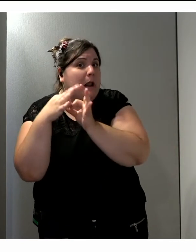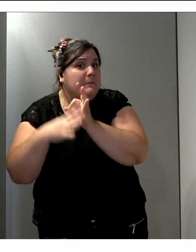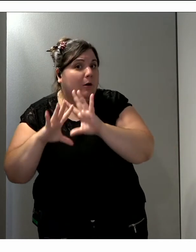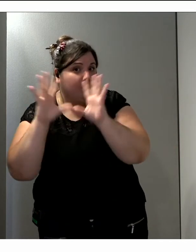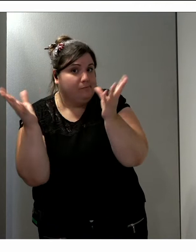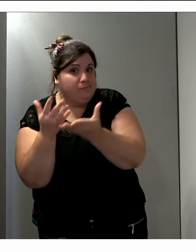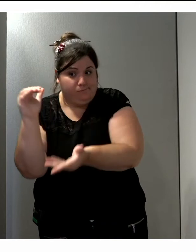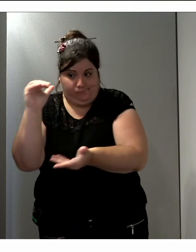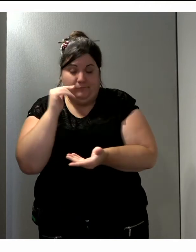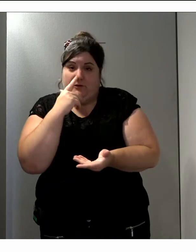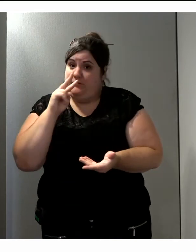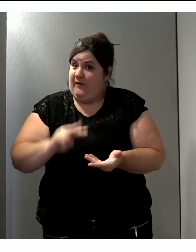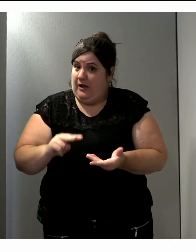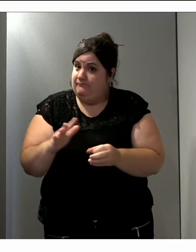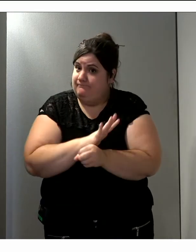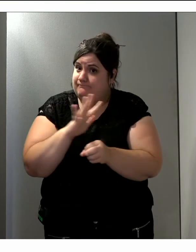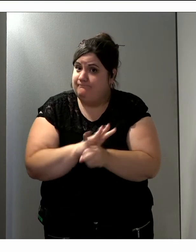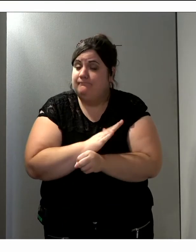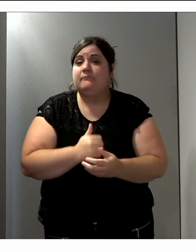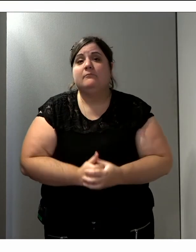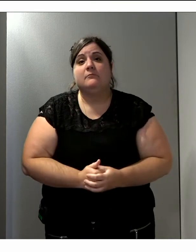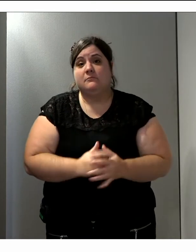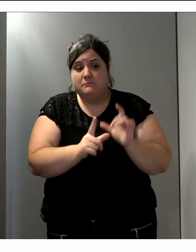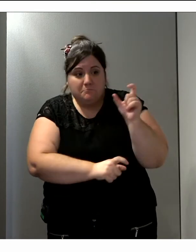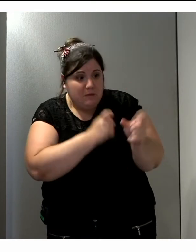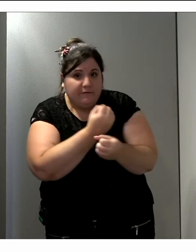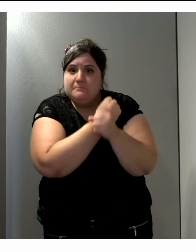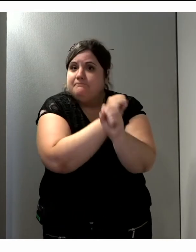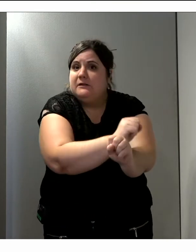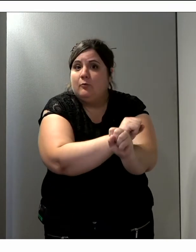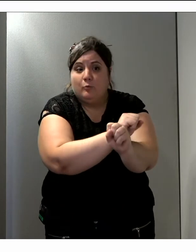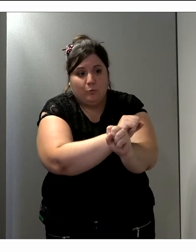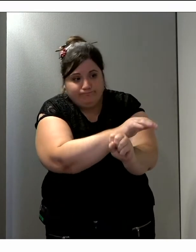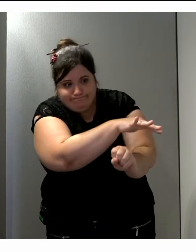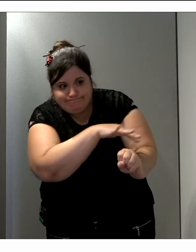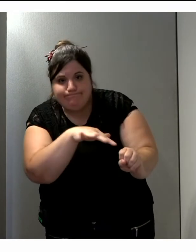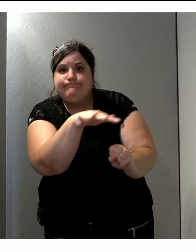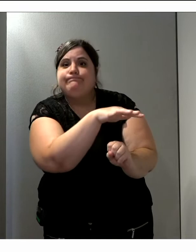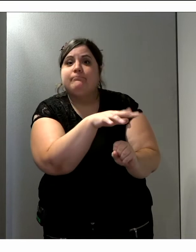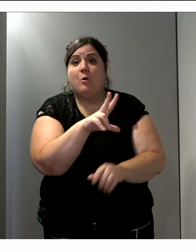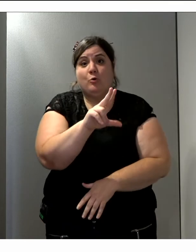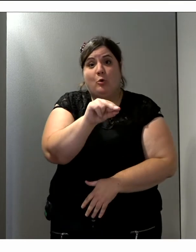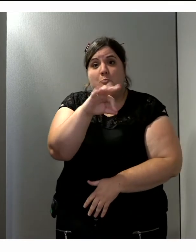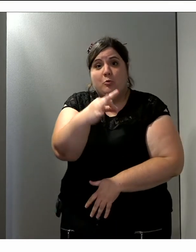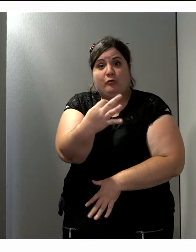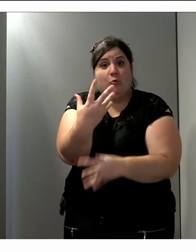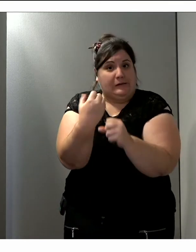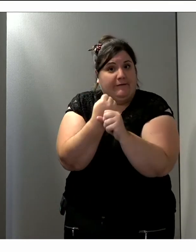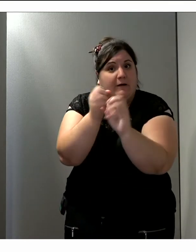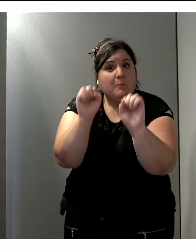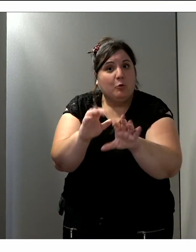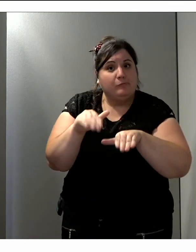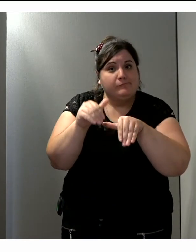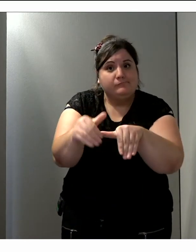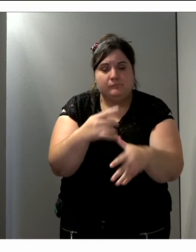seuls 30% des personnes qui sont incarcérées accèdent au travail. Le constat est